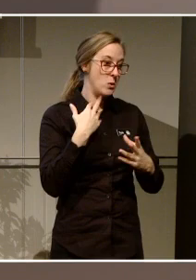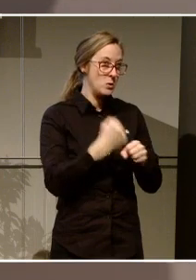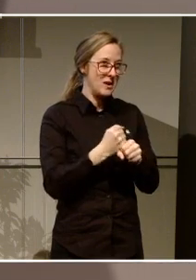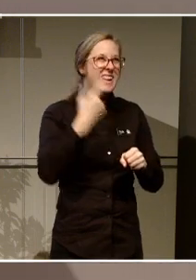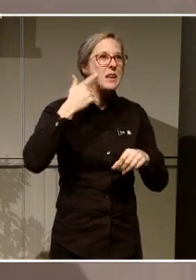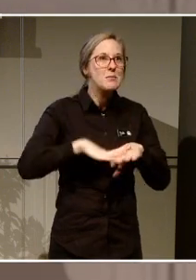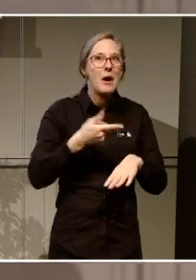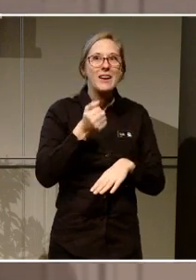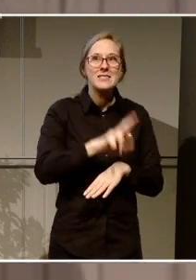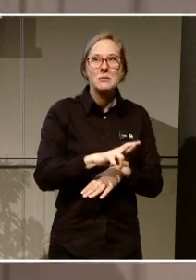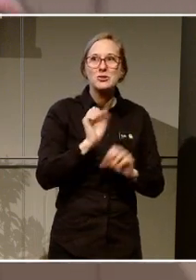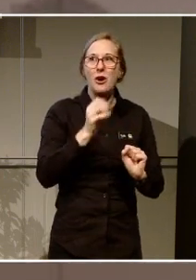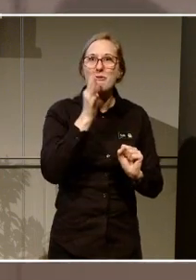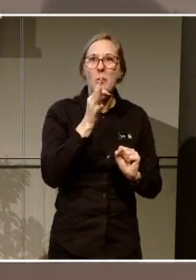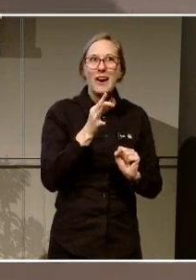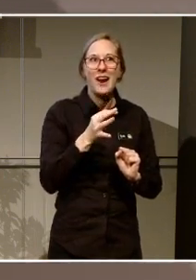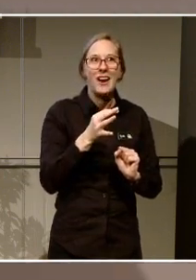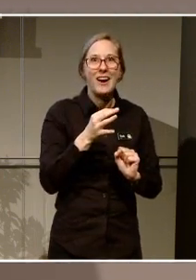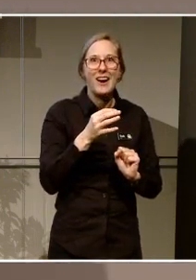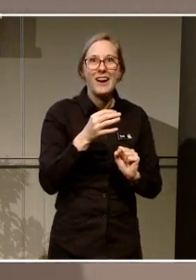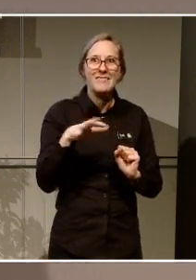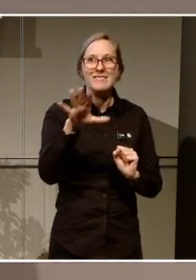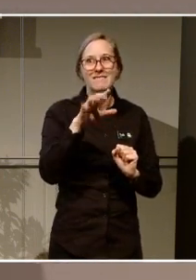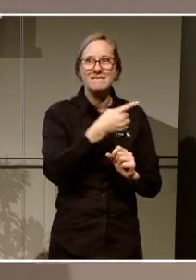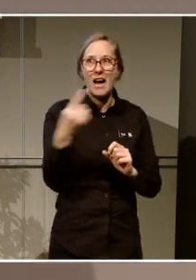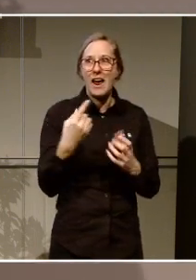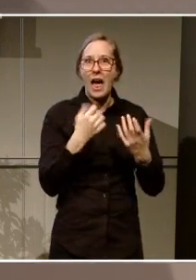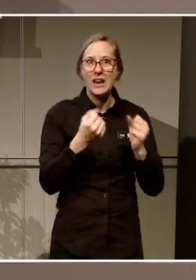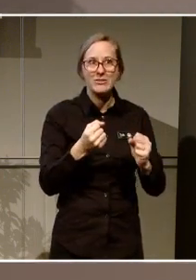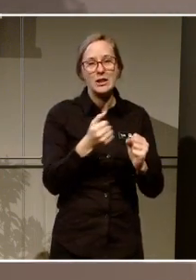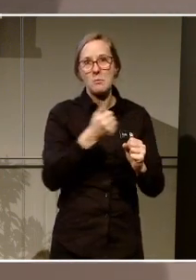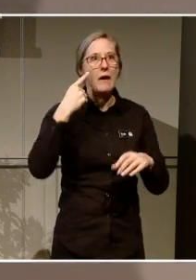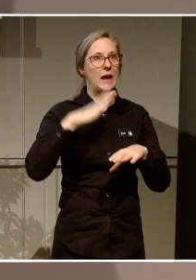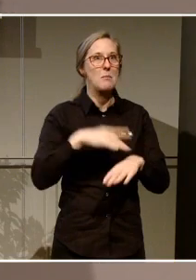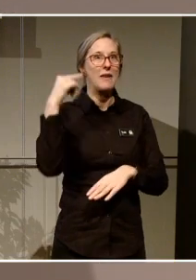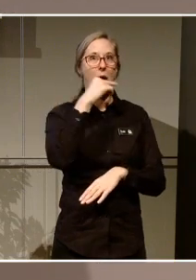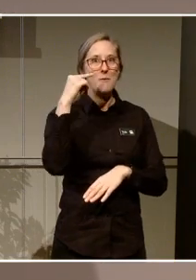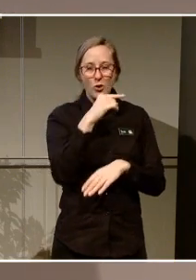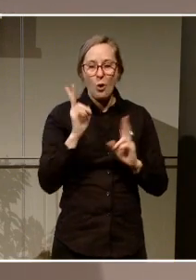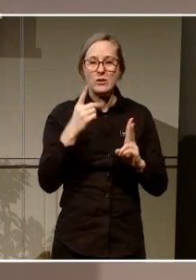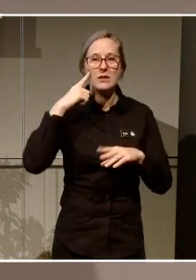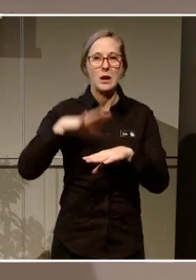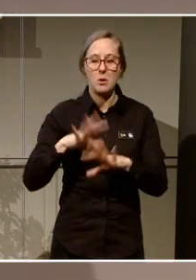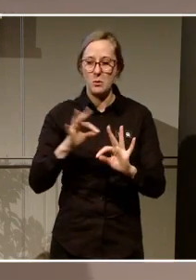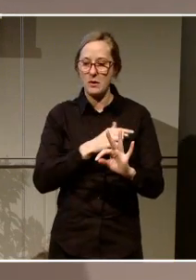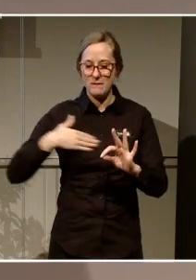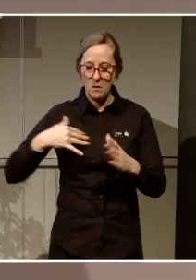exemplet. Ni skulle ställa frågan för varje aktivitet ni gör. Kanske inte bara då tänka tandborstning. Utan tänk, hur kan vi organisera det vi gör på